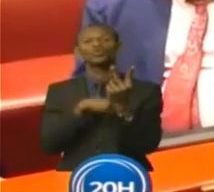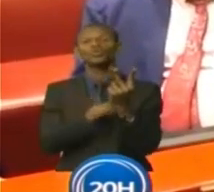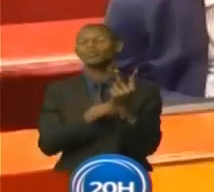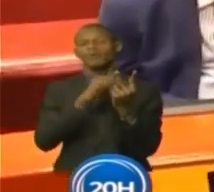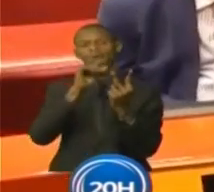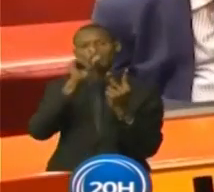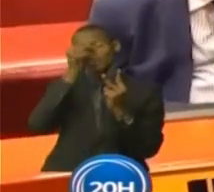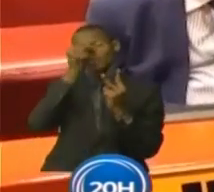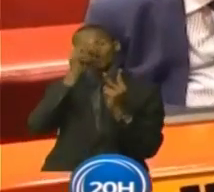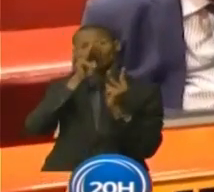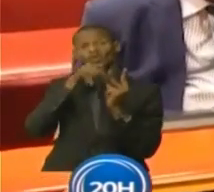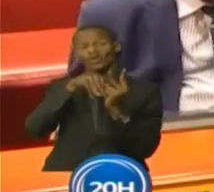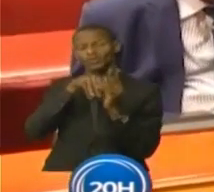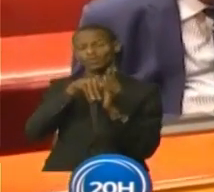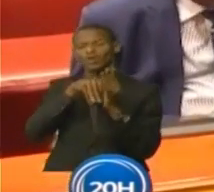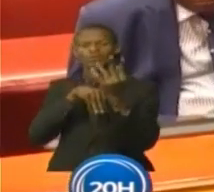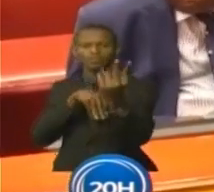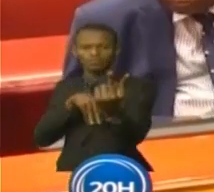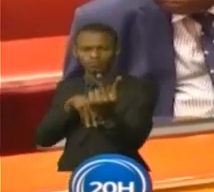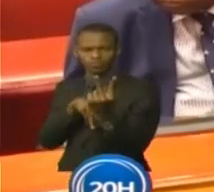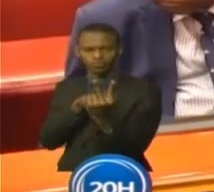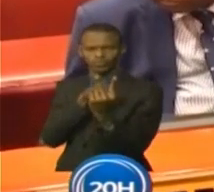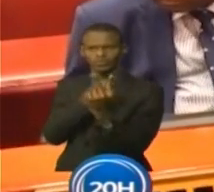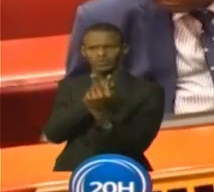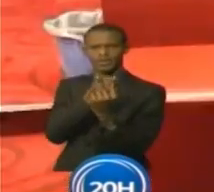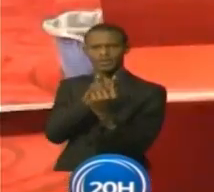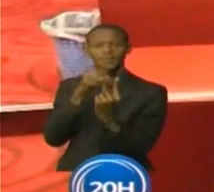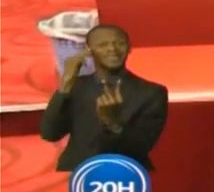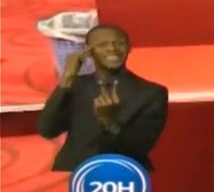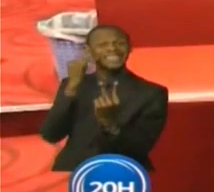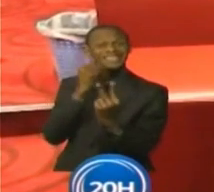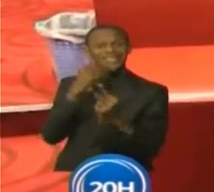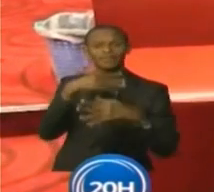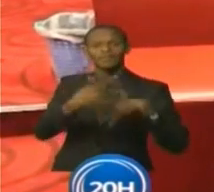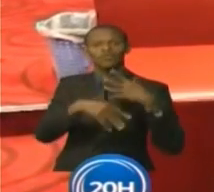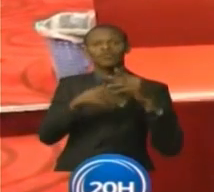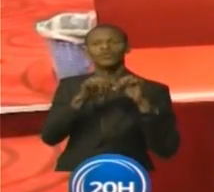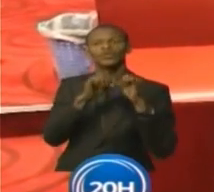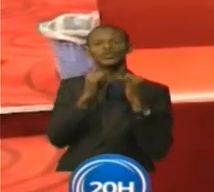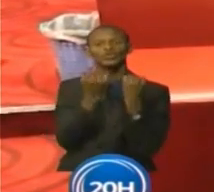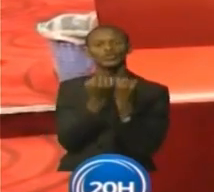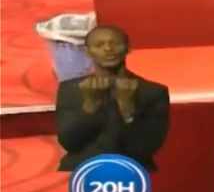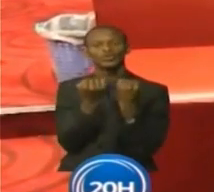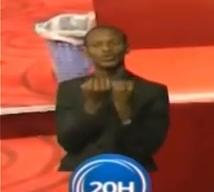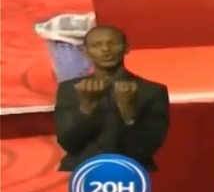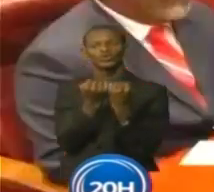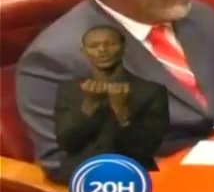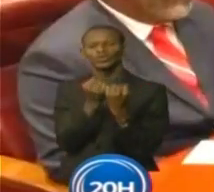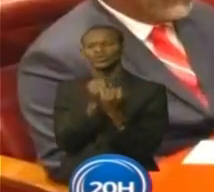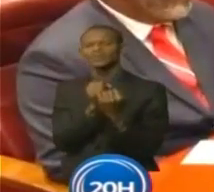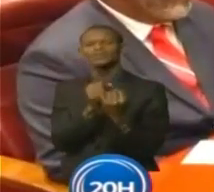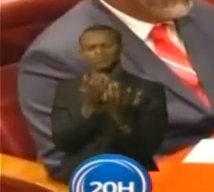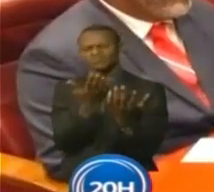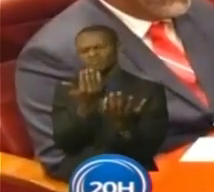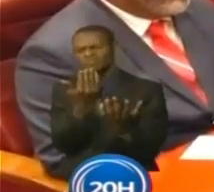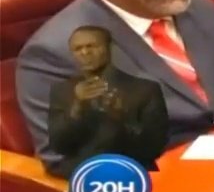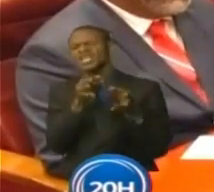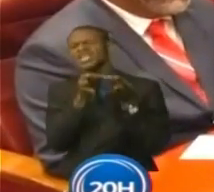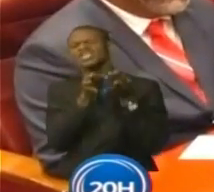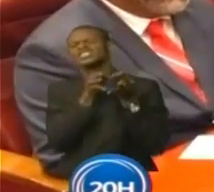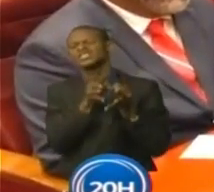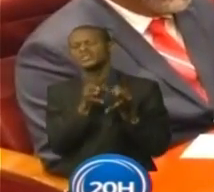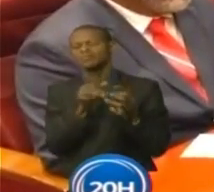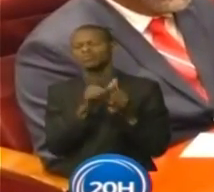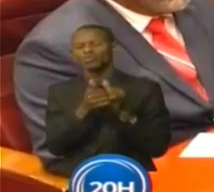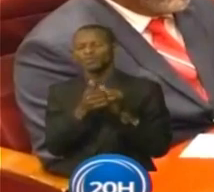du Parlement. D'abord, le ministre des Affaires sociales et Action humanitaire sur la problématique de l'aide aux déplacés de la